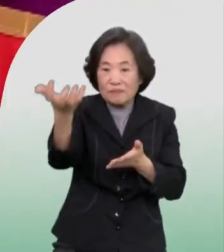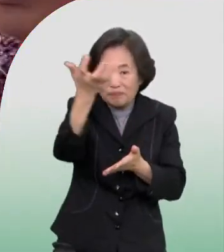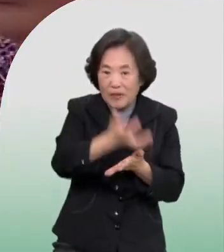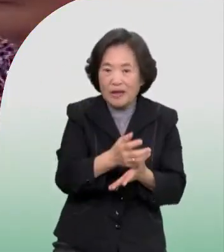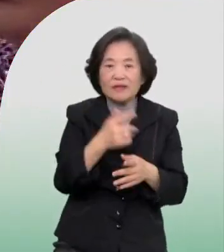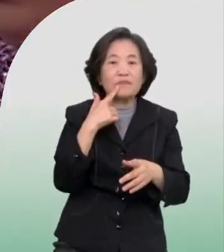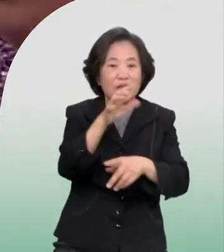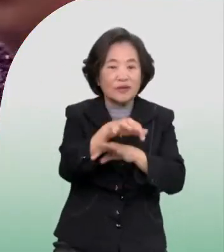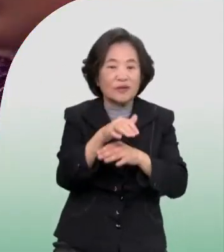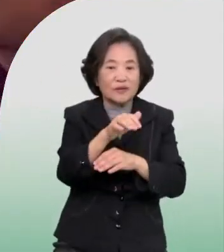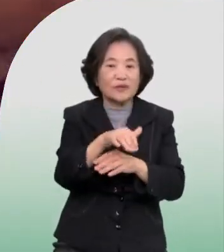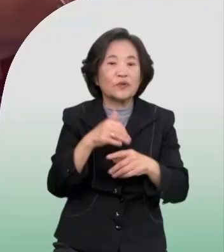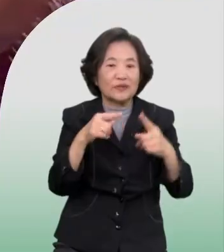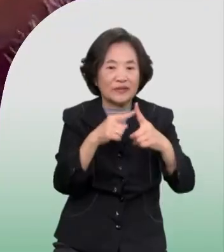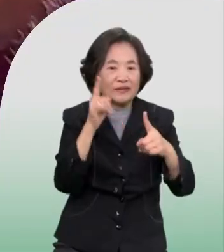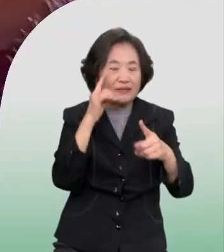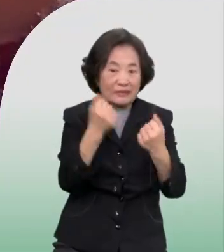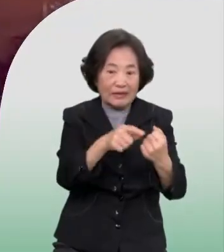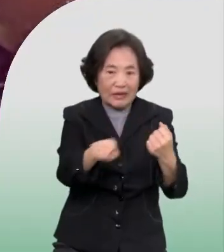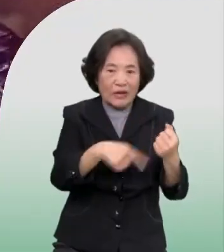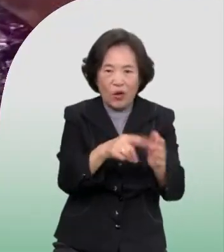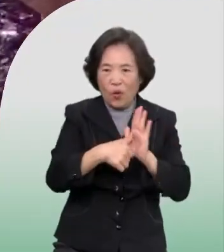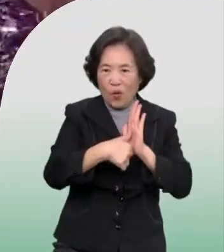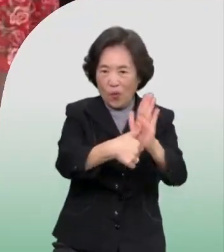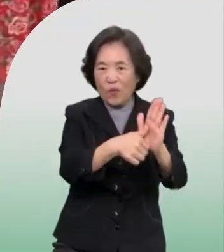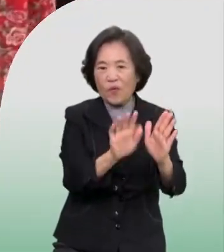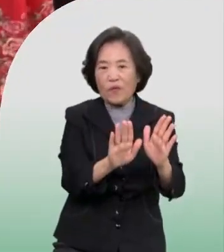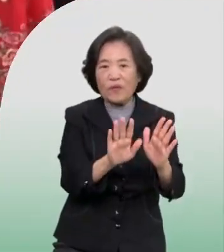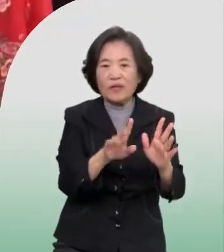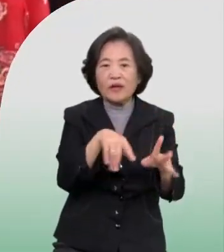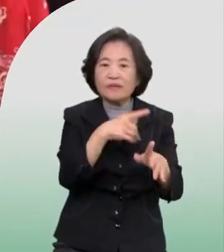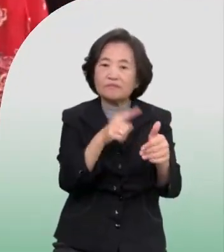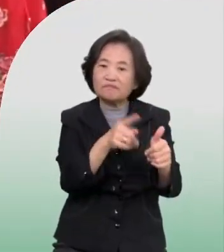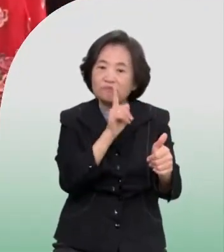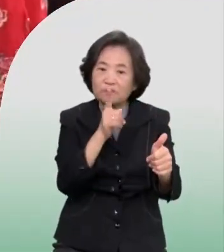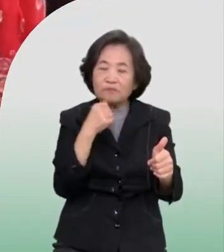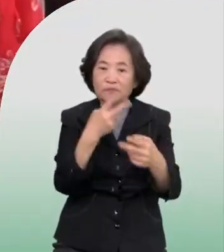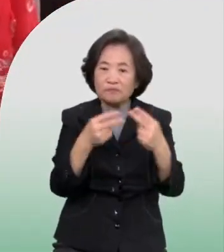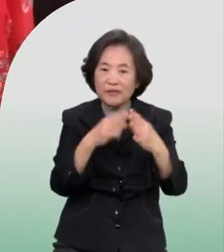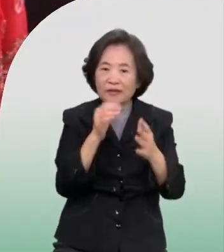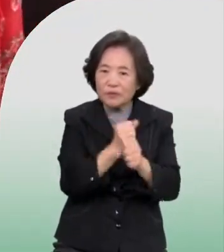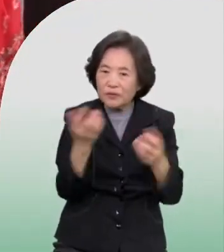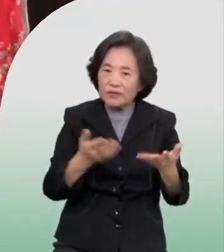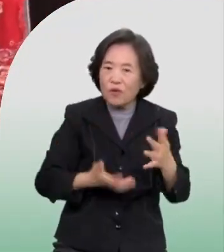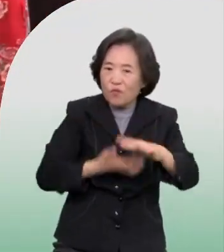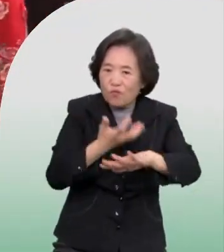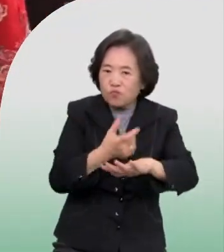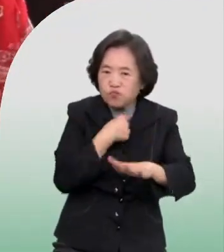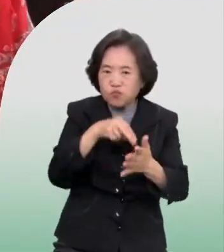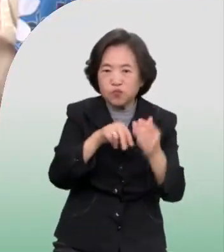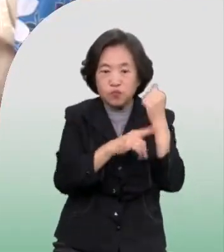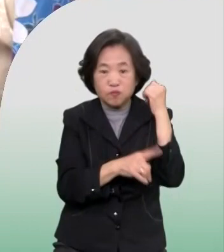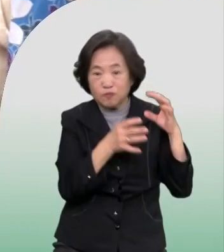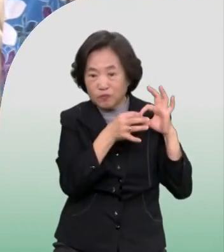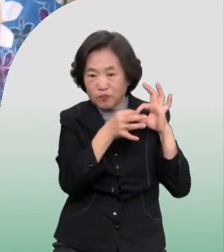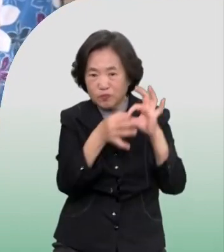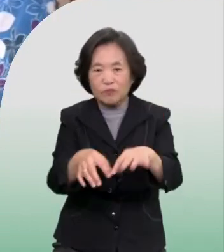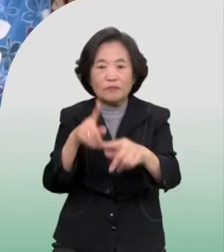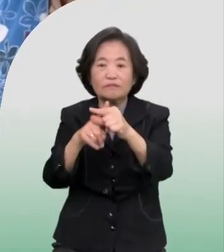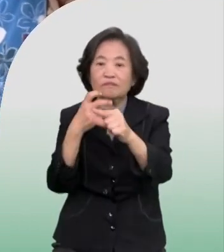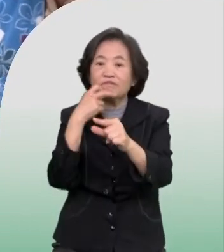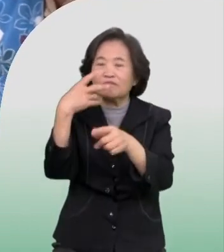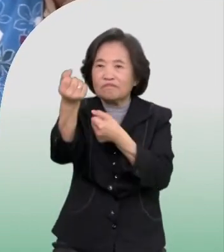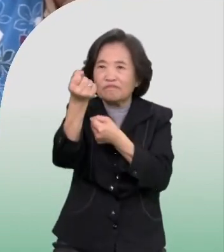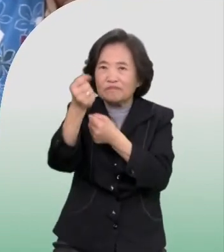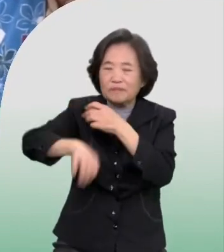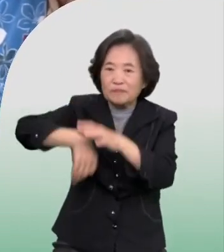区都提供客种一起动有地面图，结果会为客家做事情，并立委连任老总用政